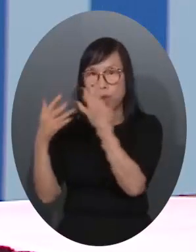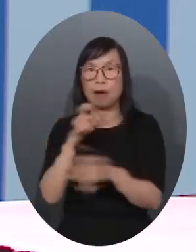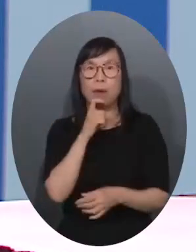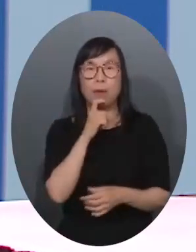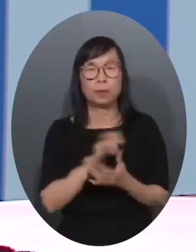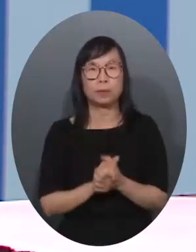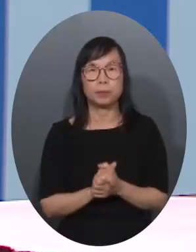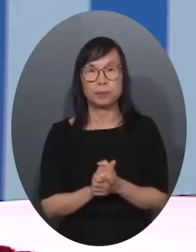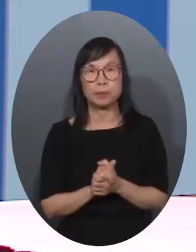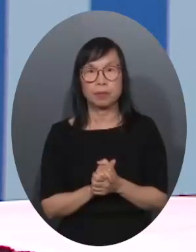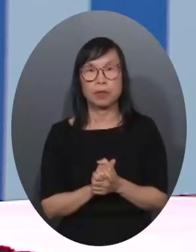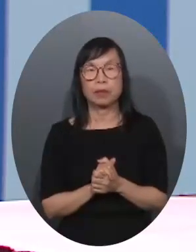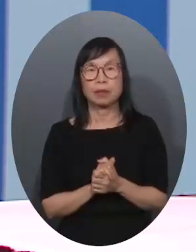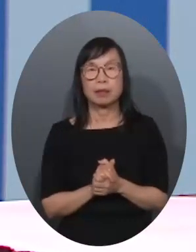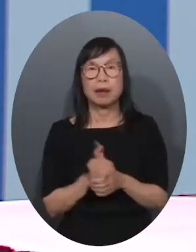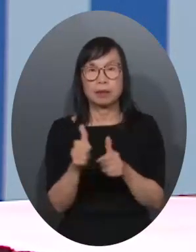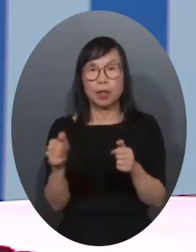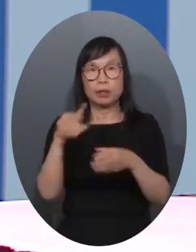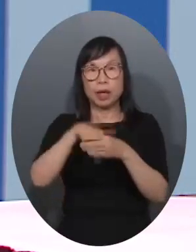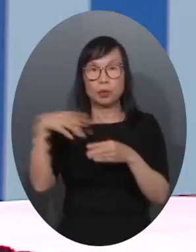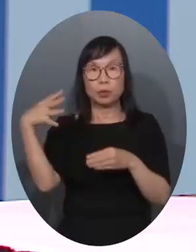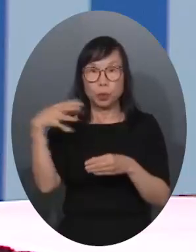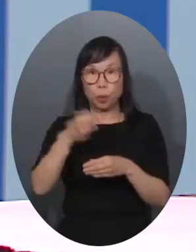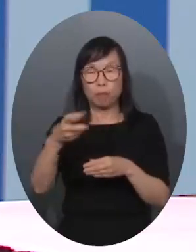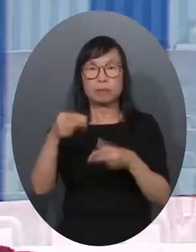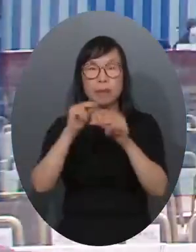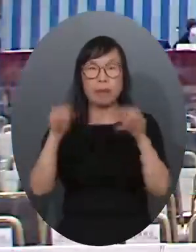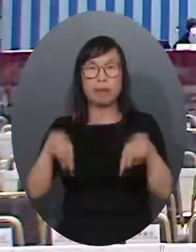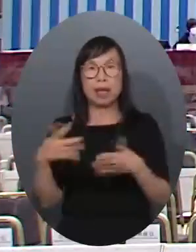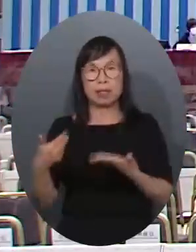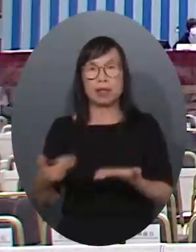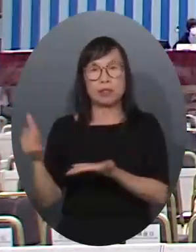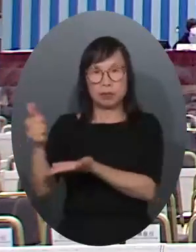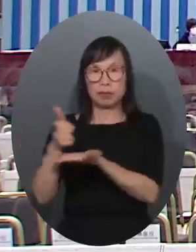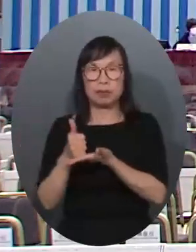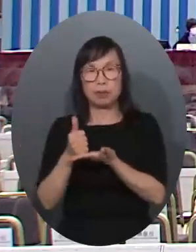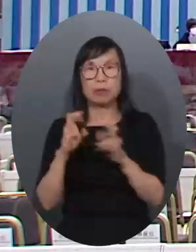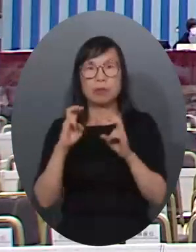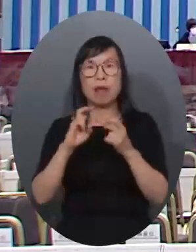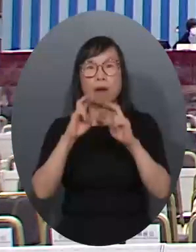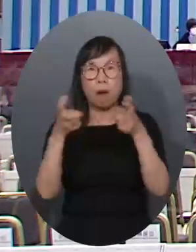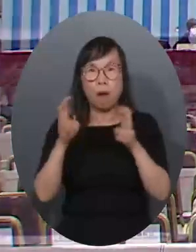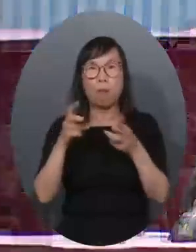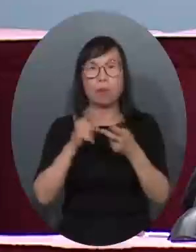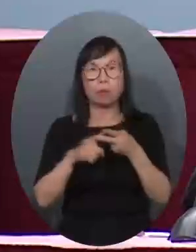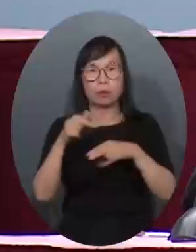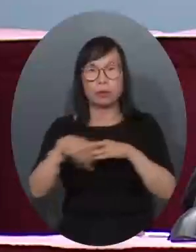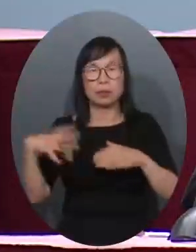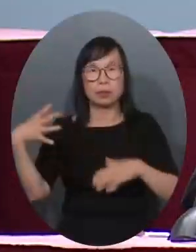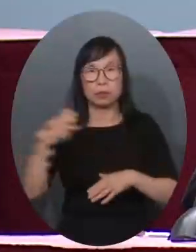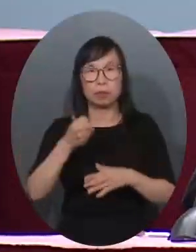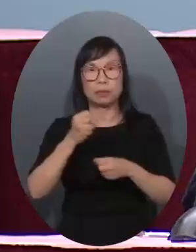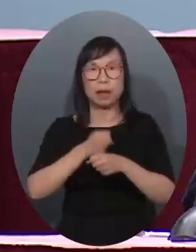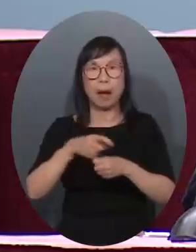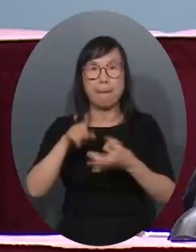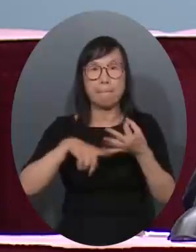呢？ 多謝股東這個問題，或者這個問題，我想邀請我們項目及工程總監包立